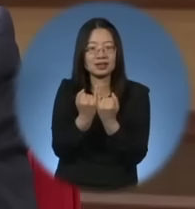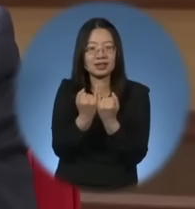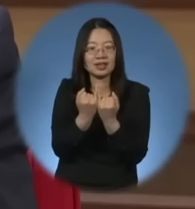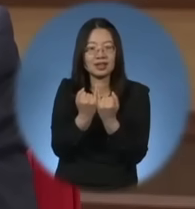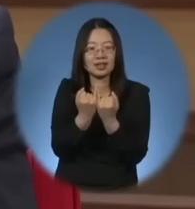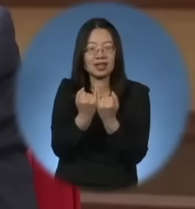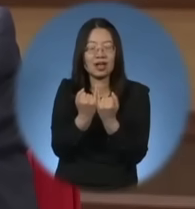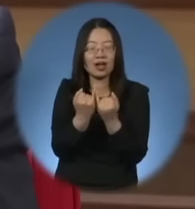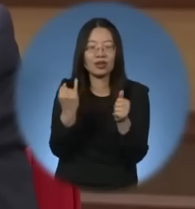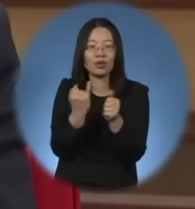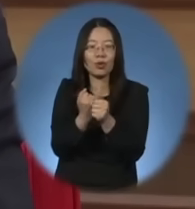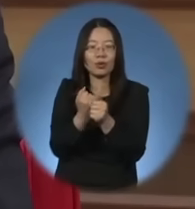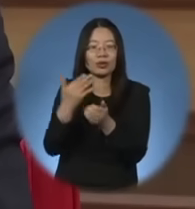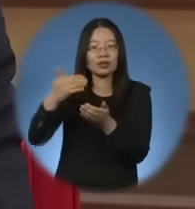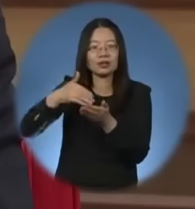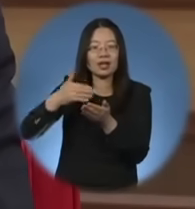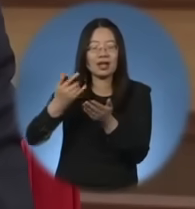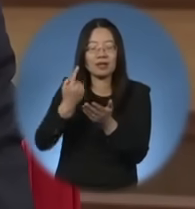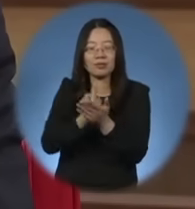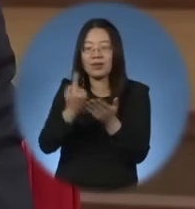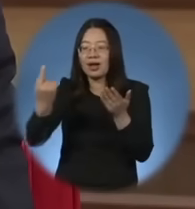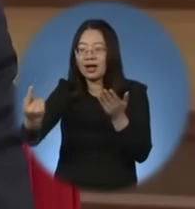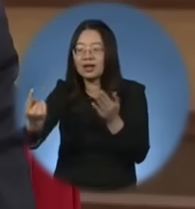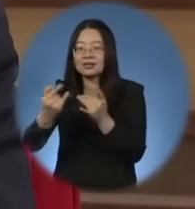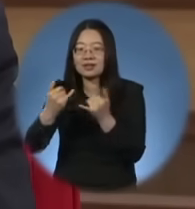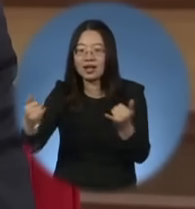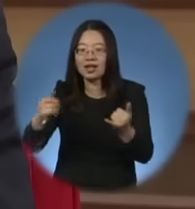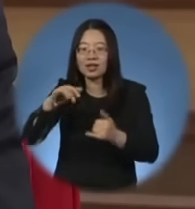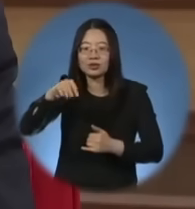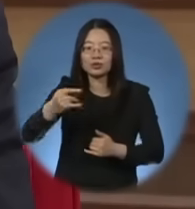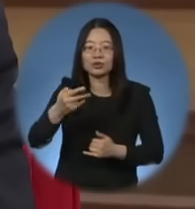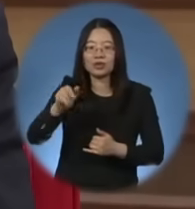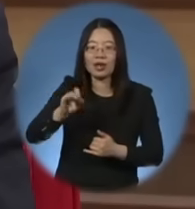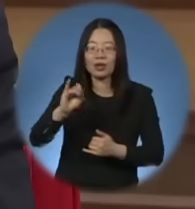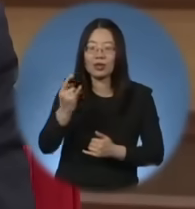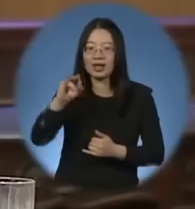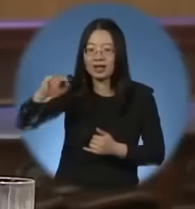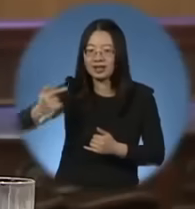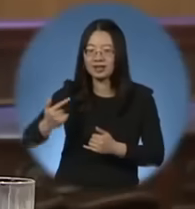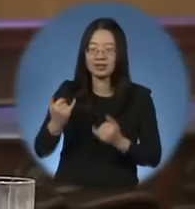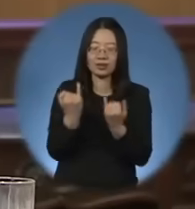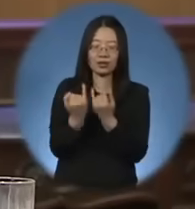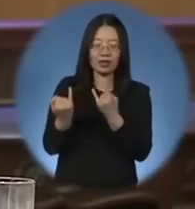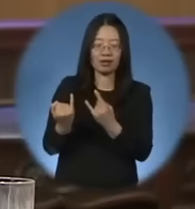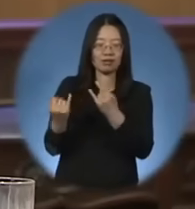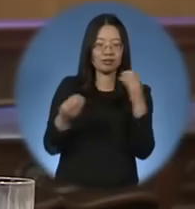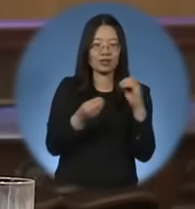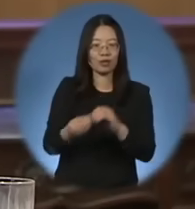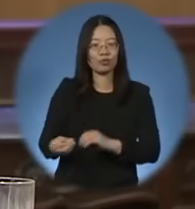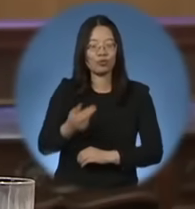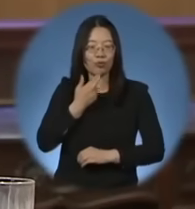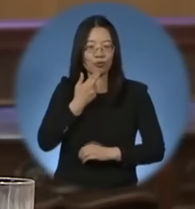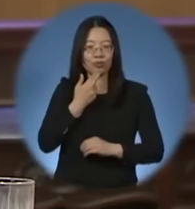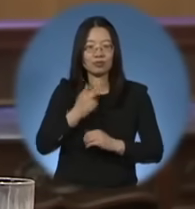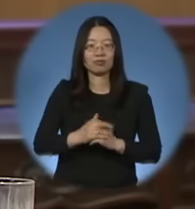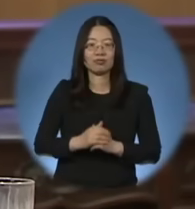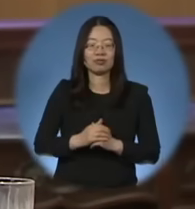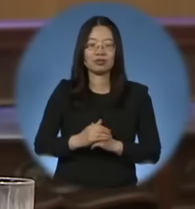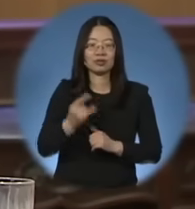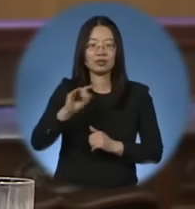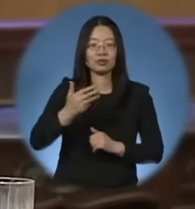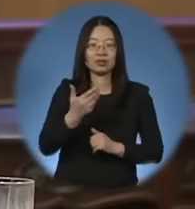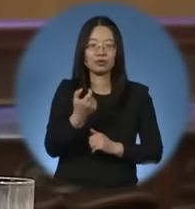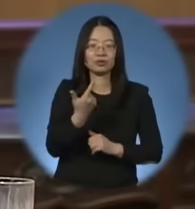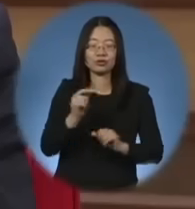출가 외인이 되는 거예 그렇죠 근데 17세 상속 상속도 안 해주고 여자한테는네 그 후로 예 17